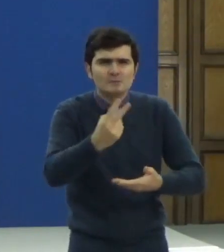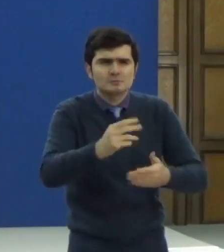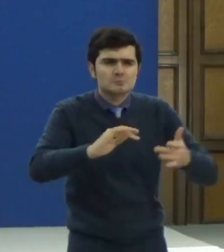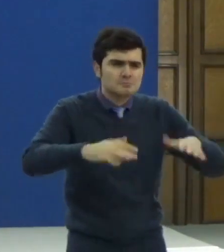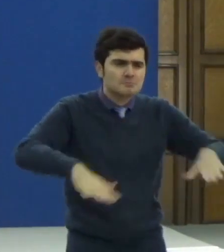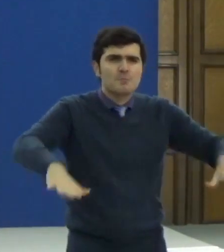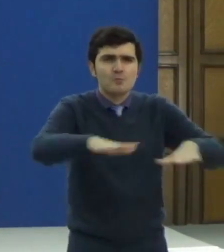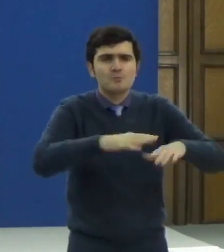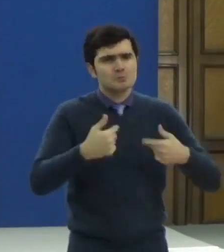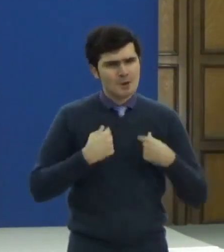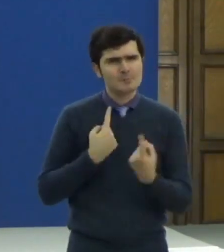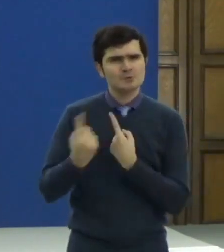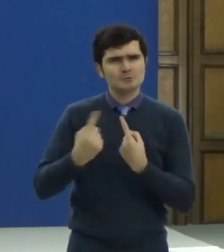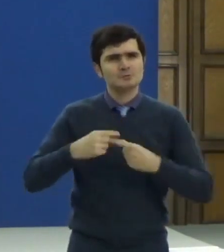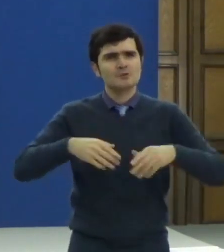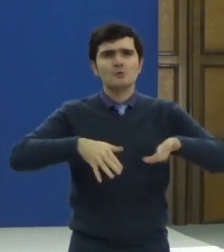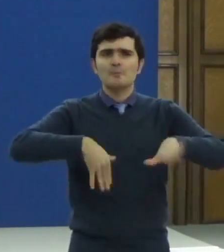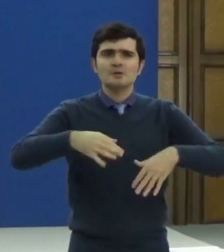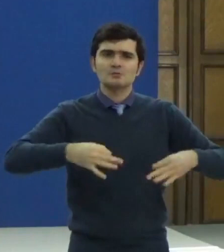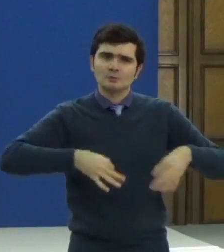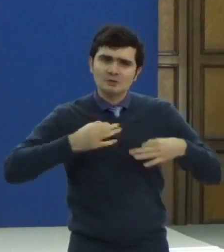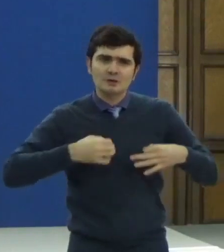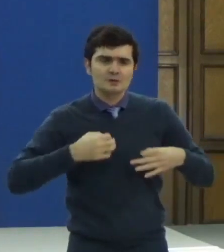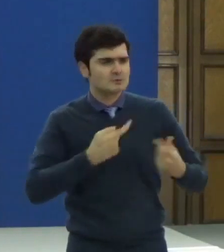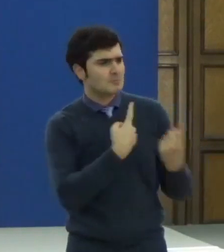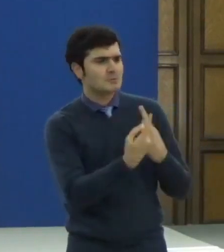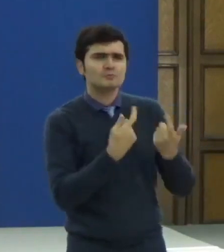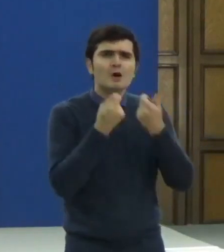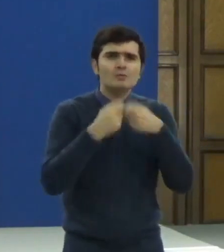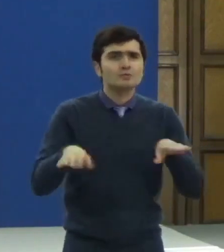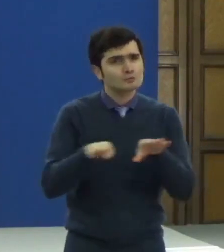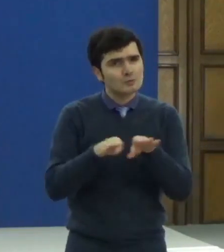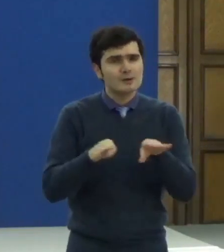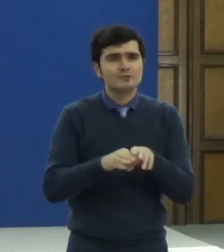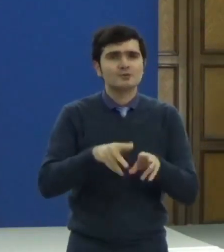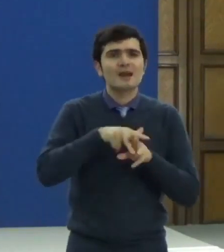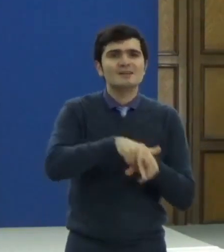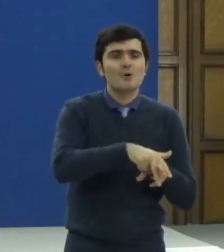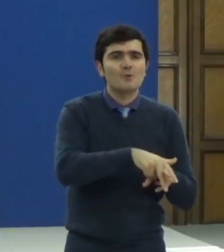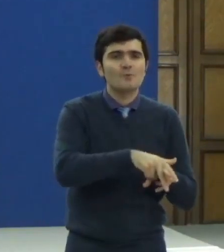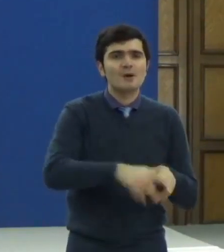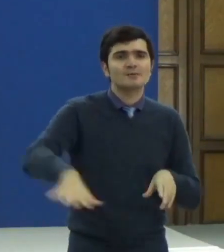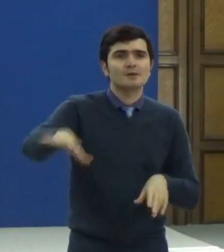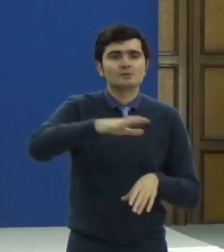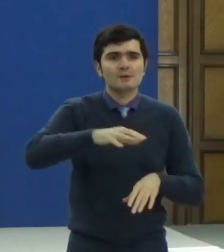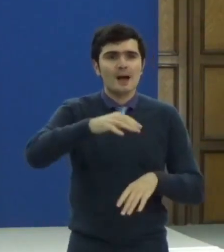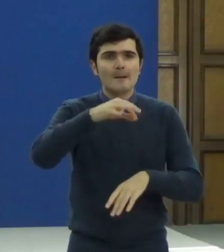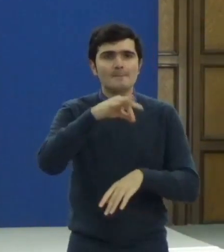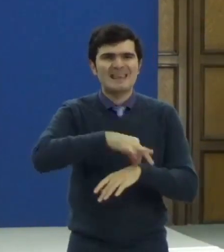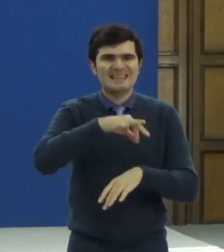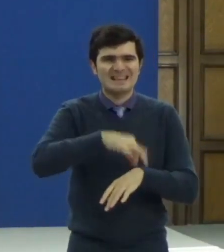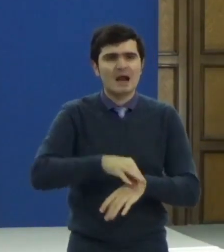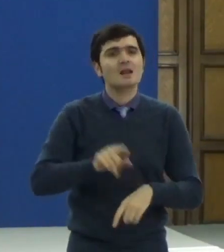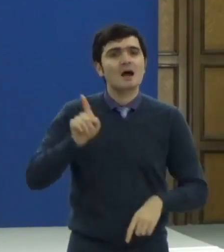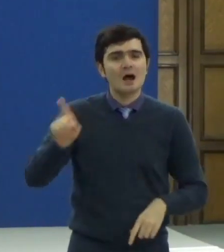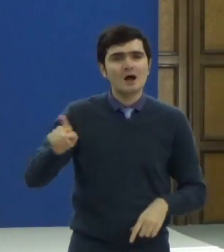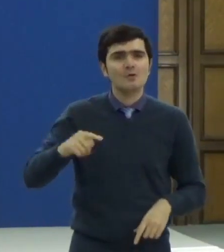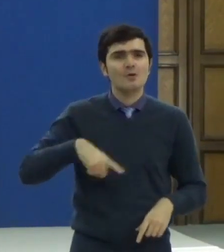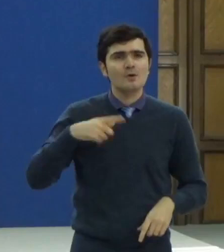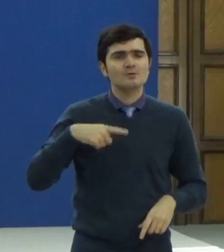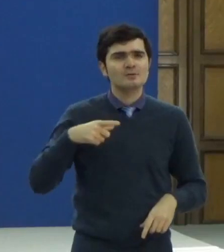Am discutat și cu domnul ministru al Sănătății și cu toți colegii care se ocupă de zona medicală. Acolo sunt